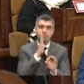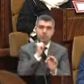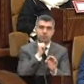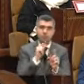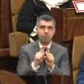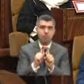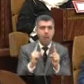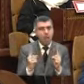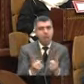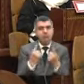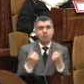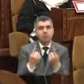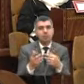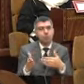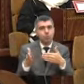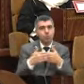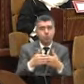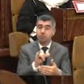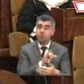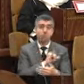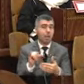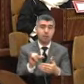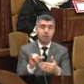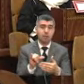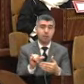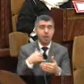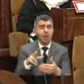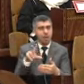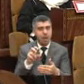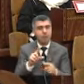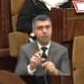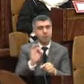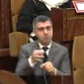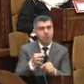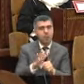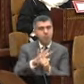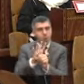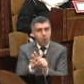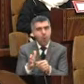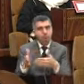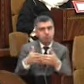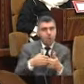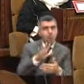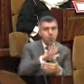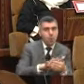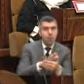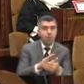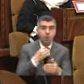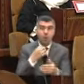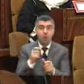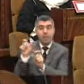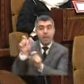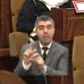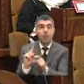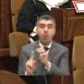راه عاديه واننا سدينا حنا مع التدابير الصحيه ما عندنا ما نقولوا عليها ولكن التدابير الموازيه كان خصها تكون عندكم اولويه.